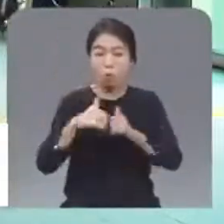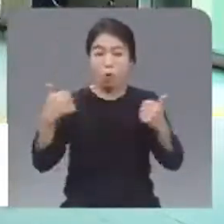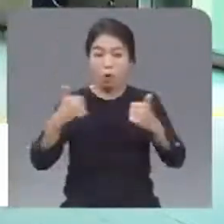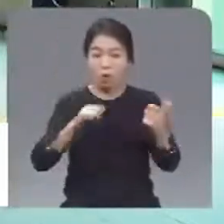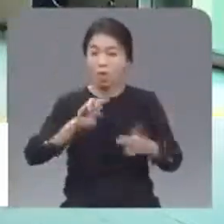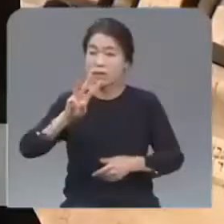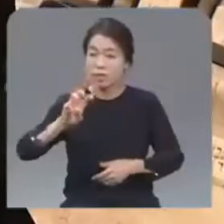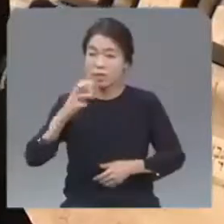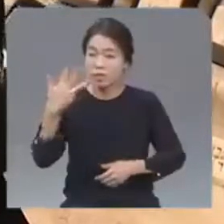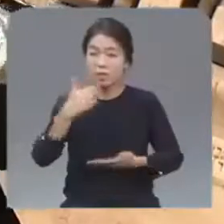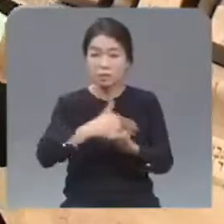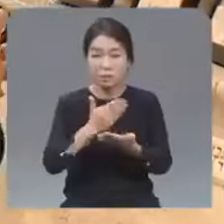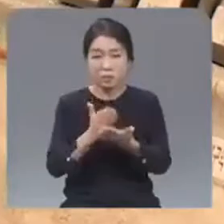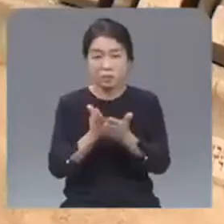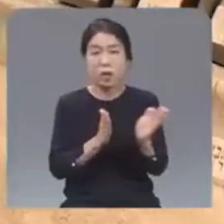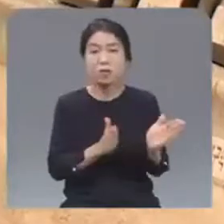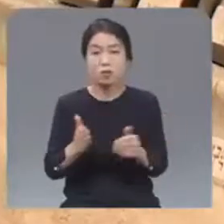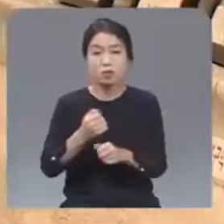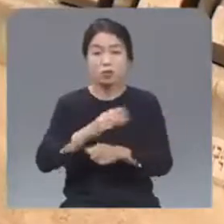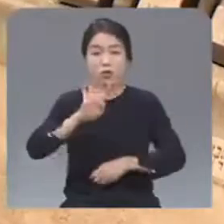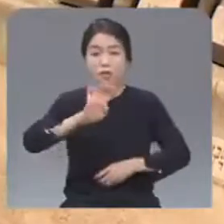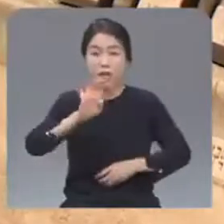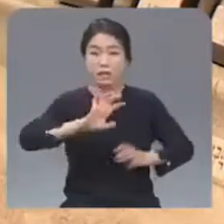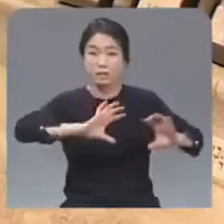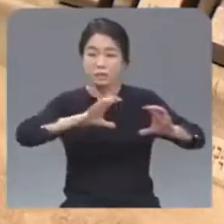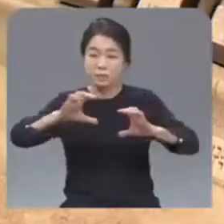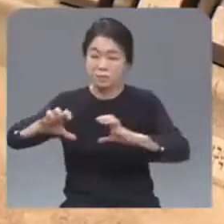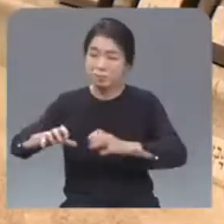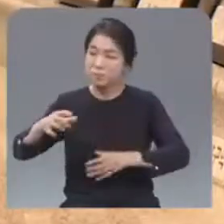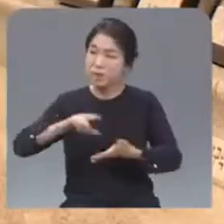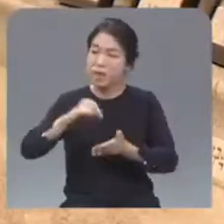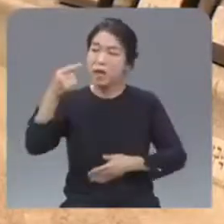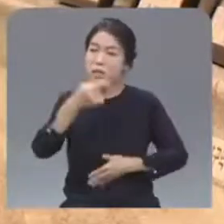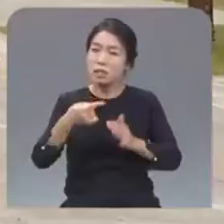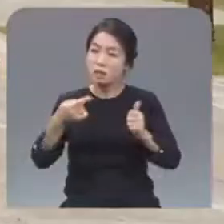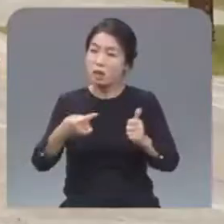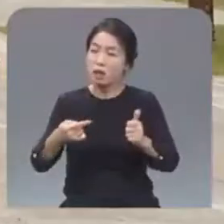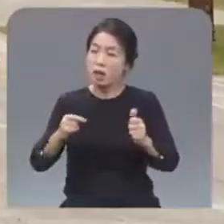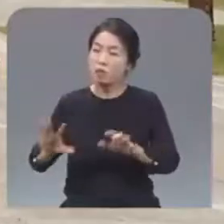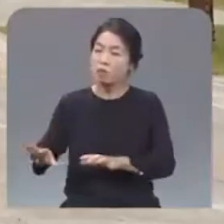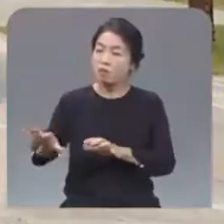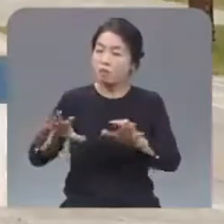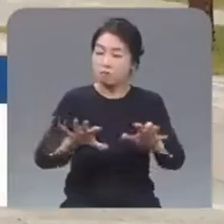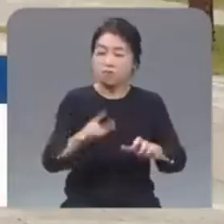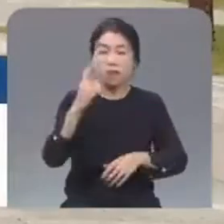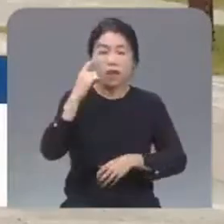프로그램으로 진행됩니다 40개나라에서 1000명이 참여할 것으로 예상됩니다